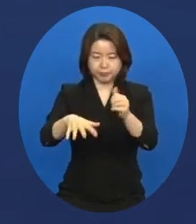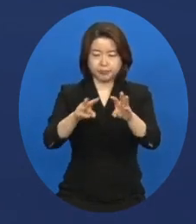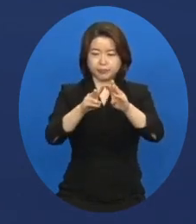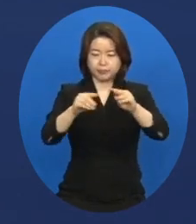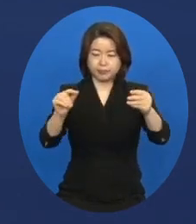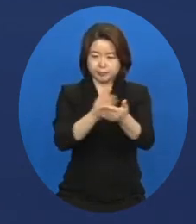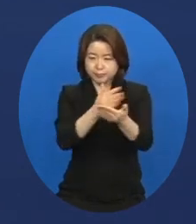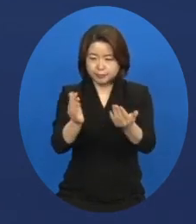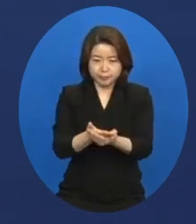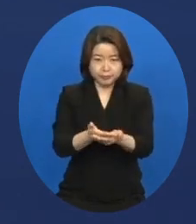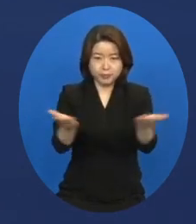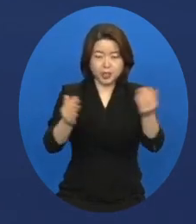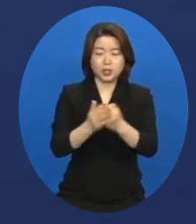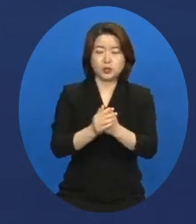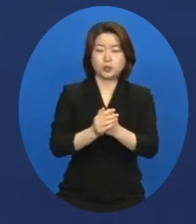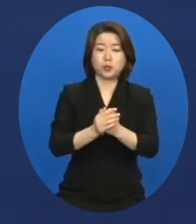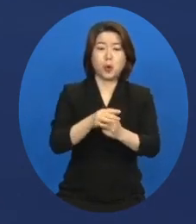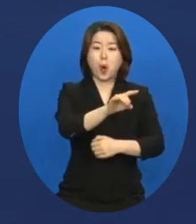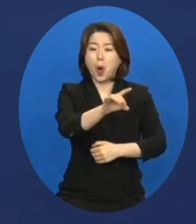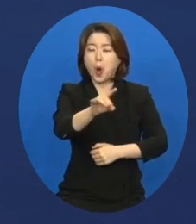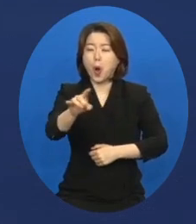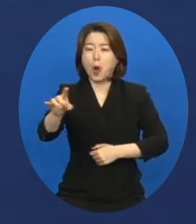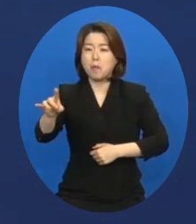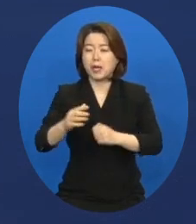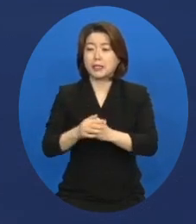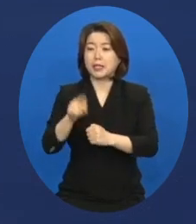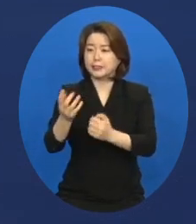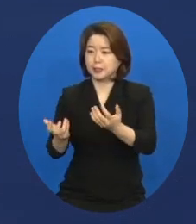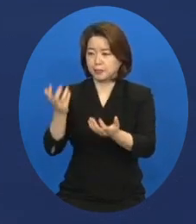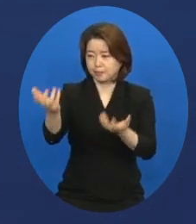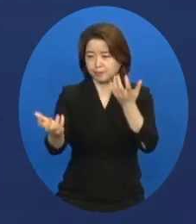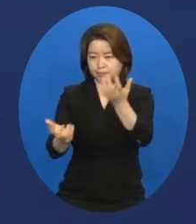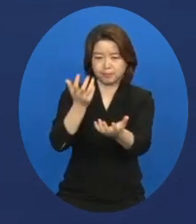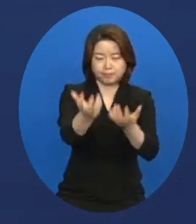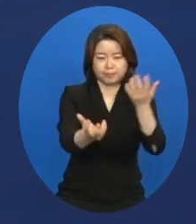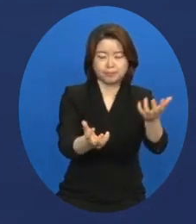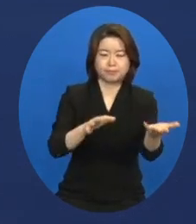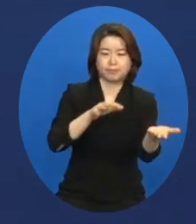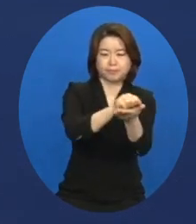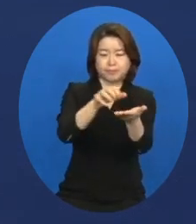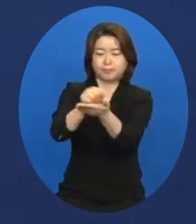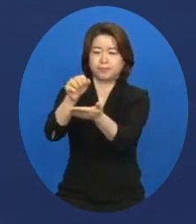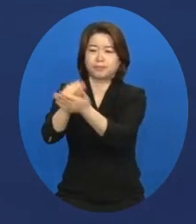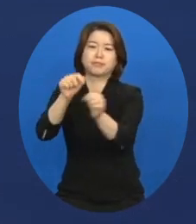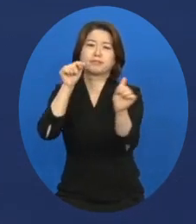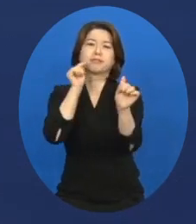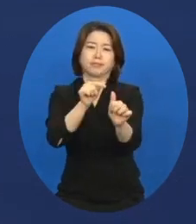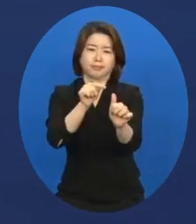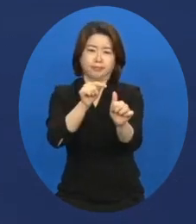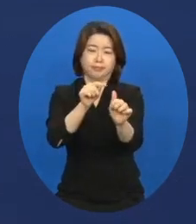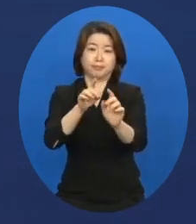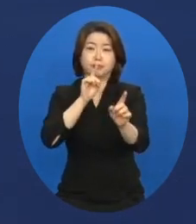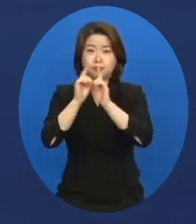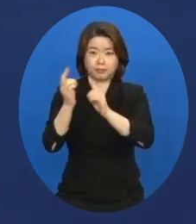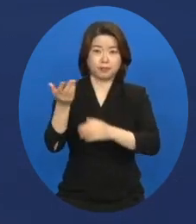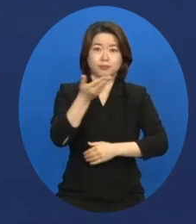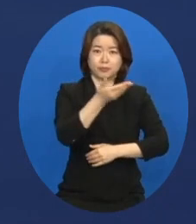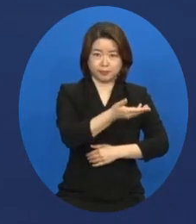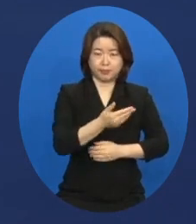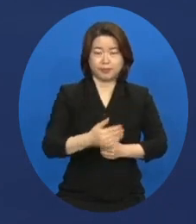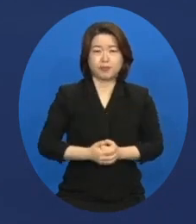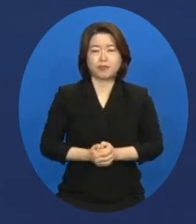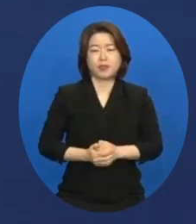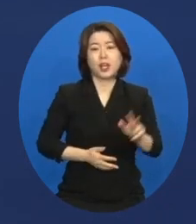배분해주고 그들이 스스로 그 땅에 들어가서 그 땅을 점령하게 하라 그렇게 말씀을